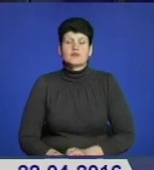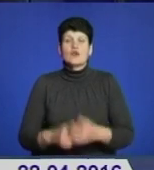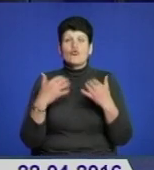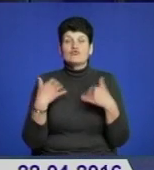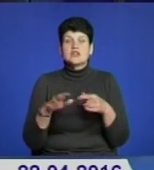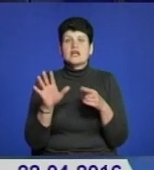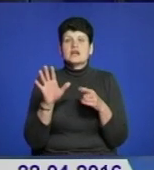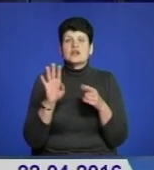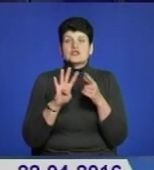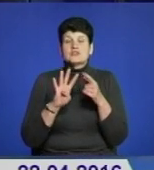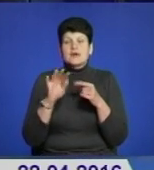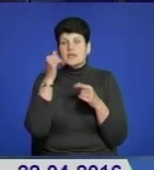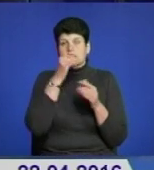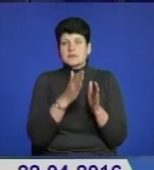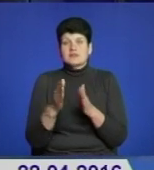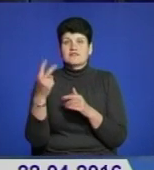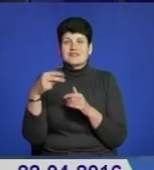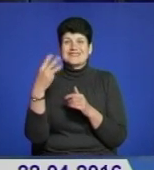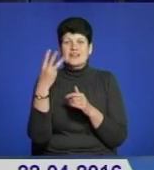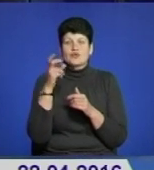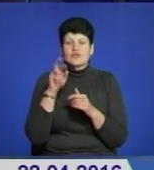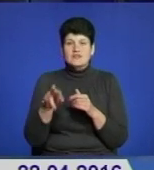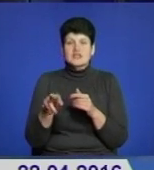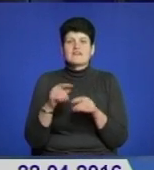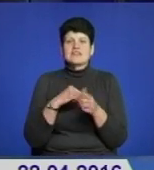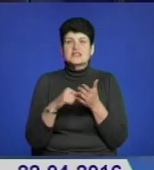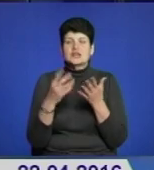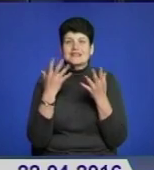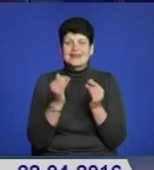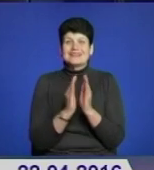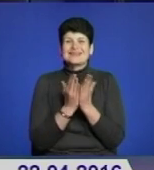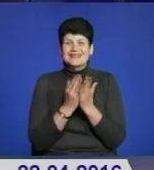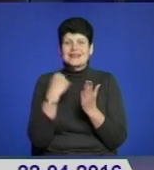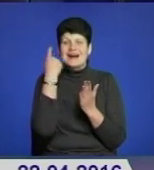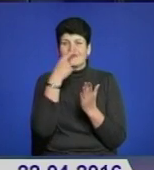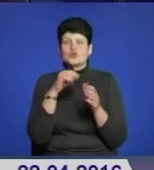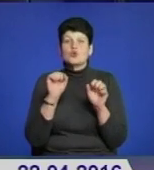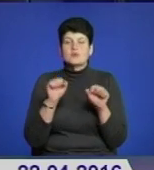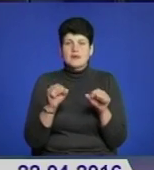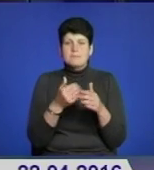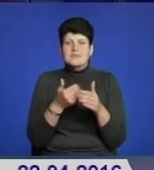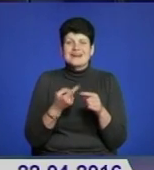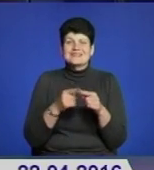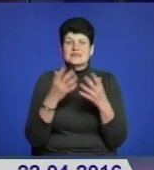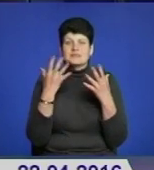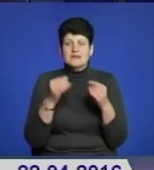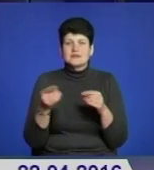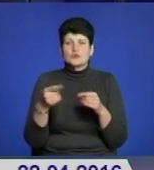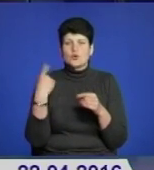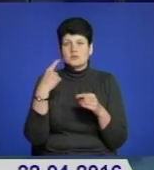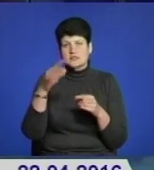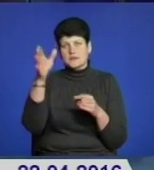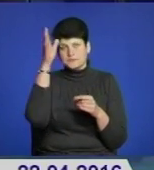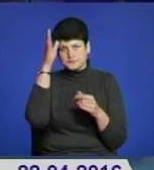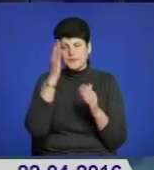Вже четвертий рік поспіль, 23 квітня, у Тернополі відзначають День книги та авторського права. Напередодні цього дня Тернопільська обласна універсальна